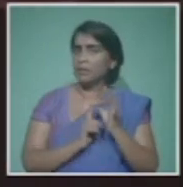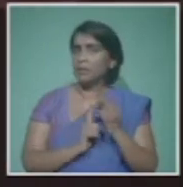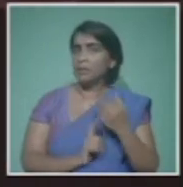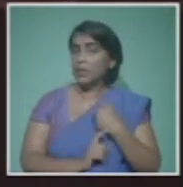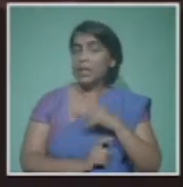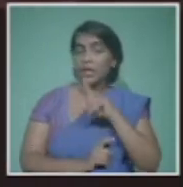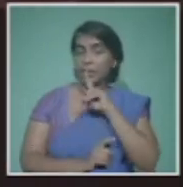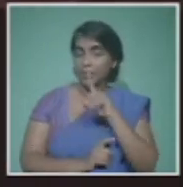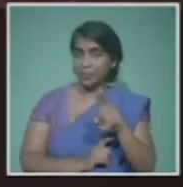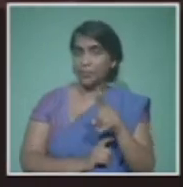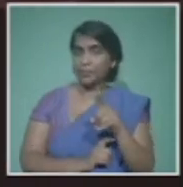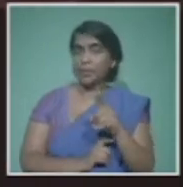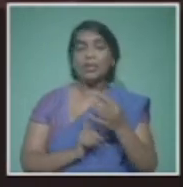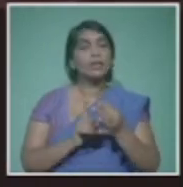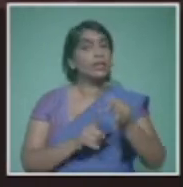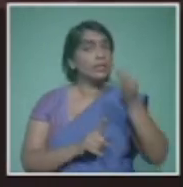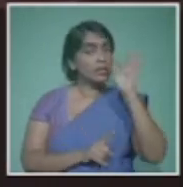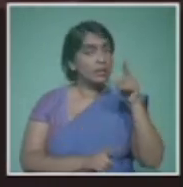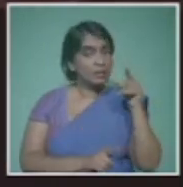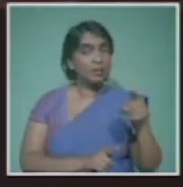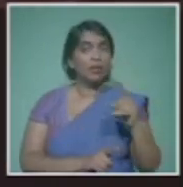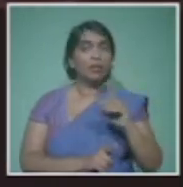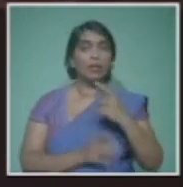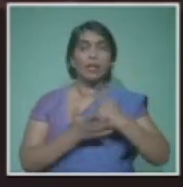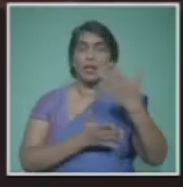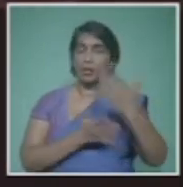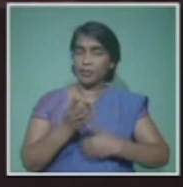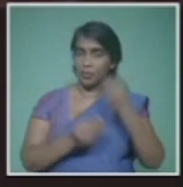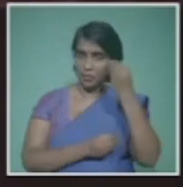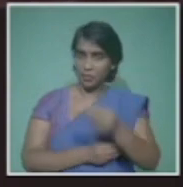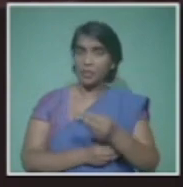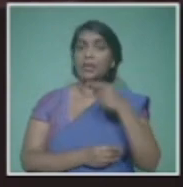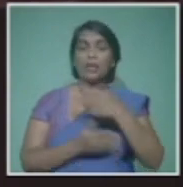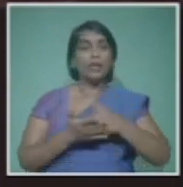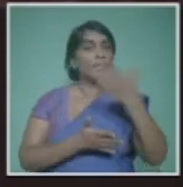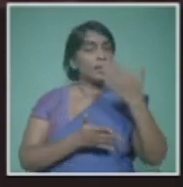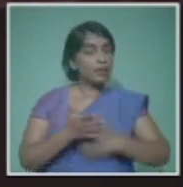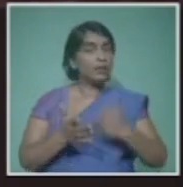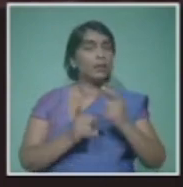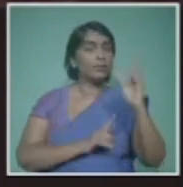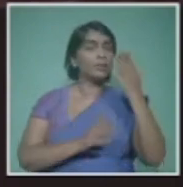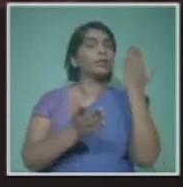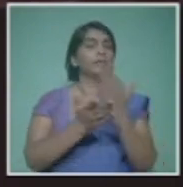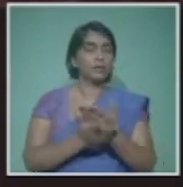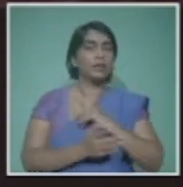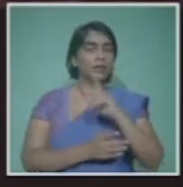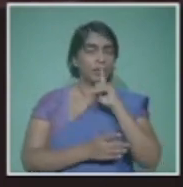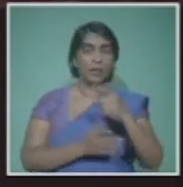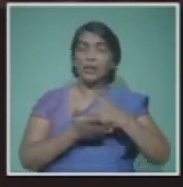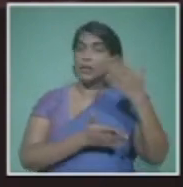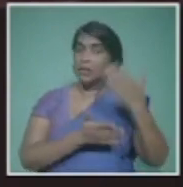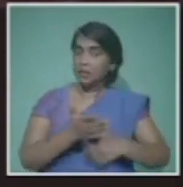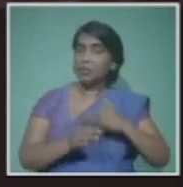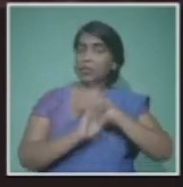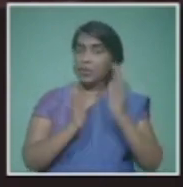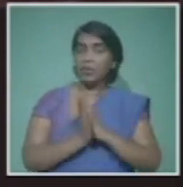මම කිව්වේ ජනාධිපතිවරයාට වාර්තාවක් බාර දීලා තියෙනවා. ඒ වාර්තාව සභාගත කරන්න කියලායි මම කිව්වේ. ඒ වාර්තාවෙන්